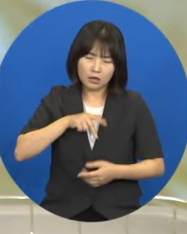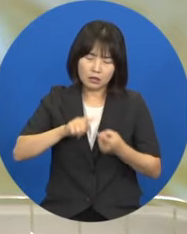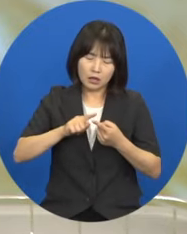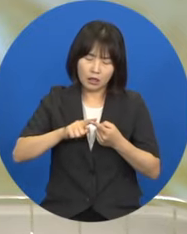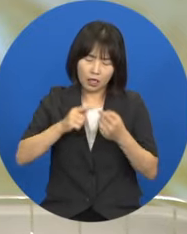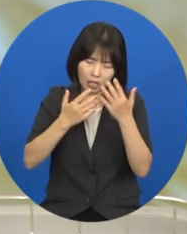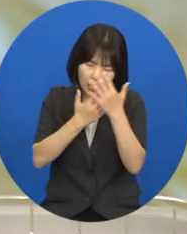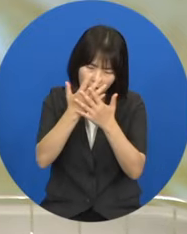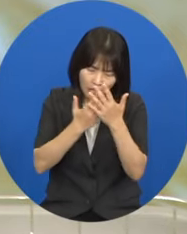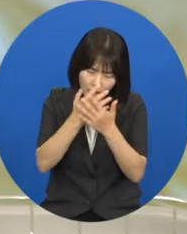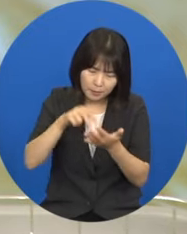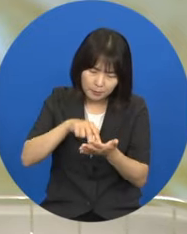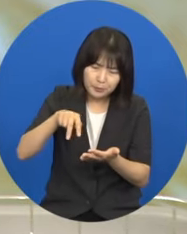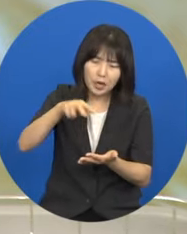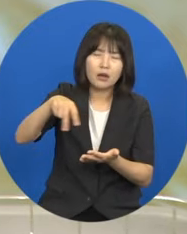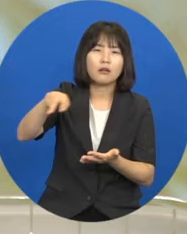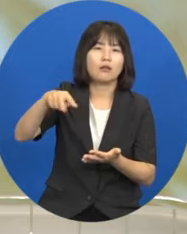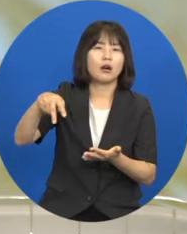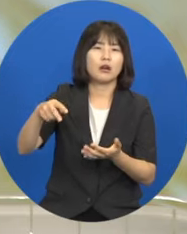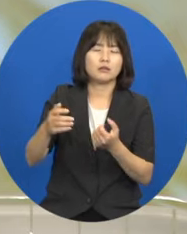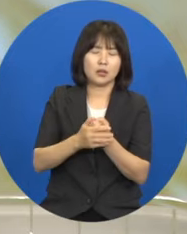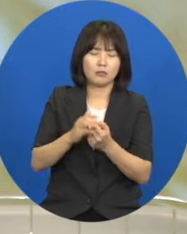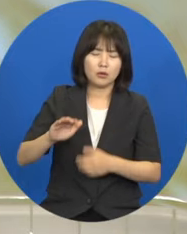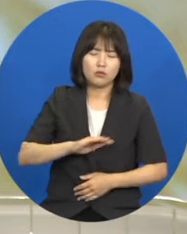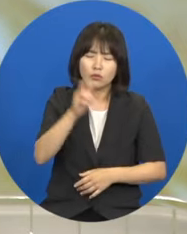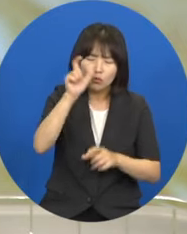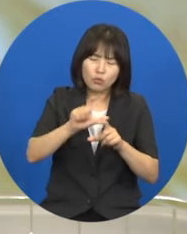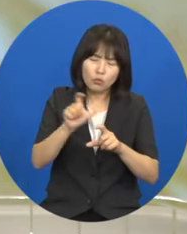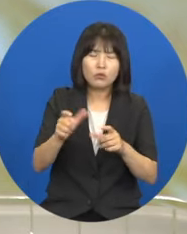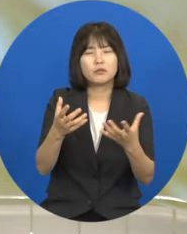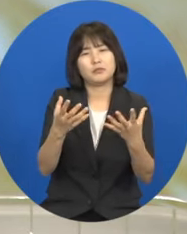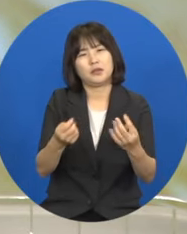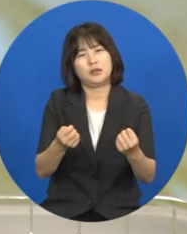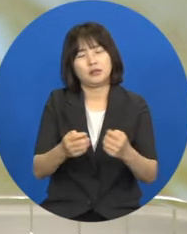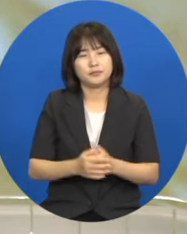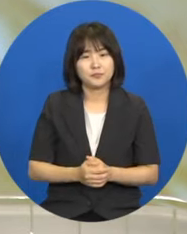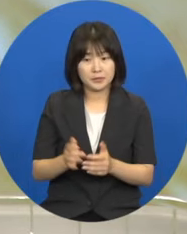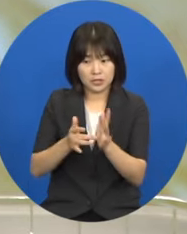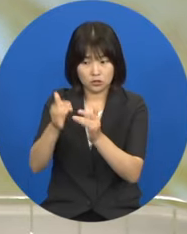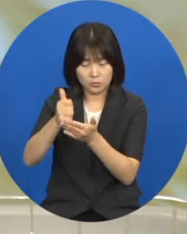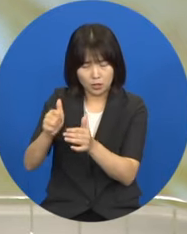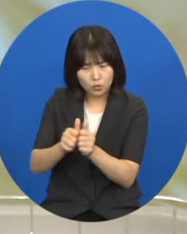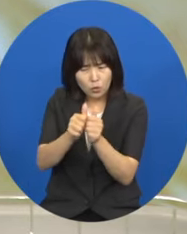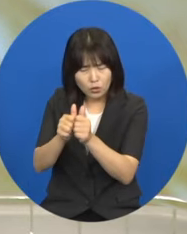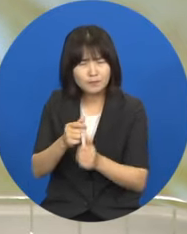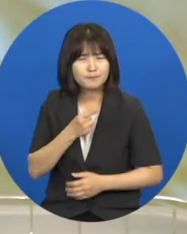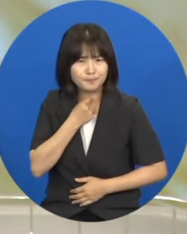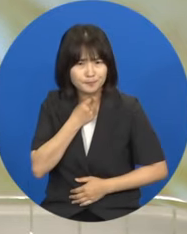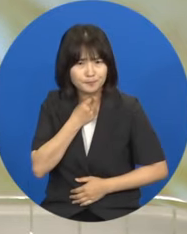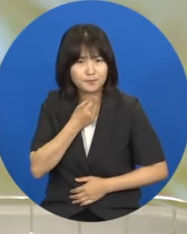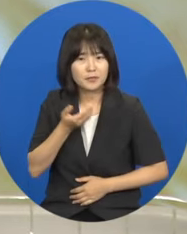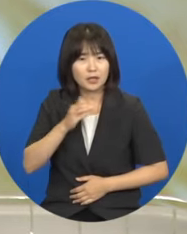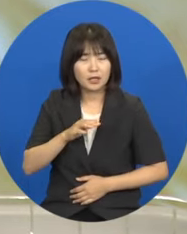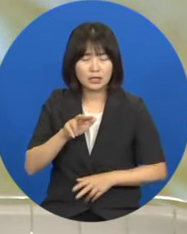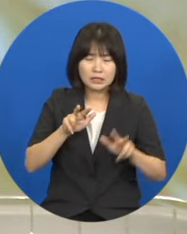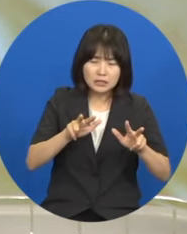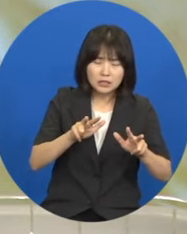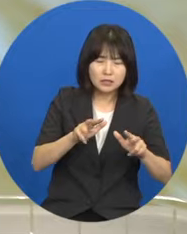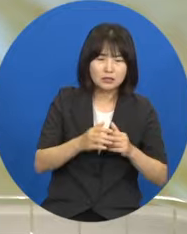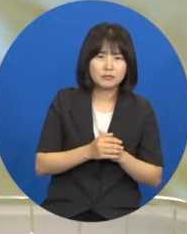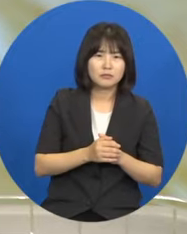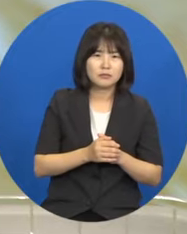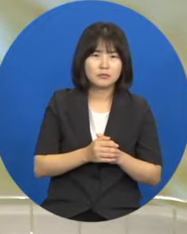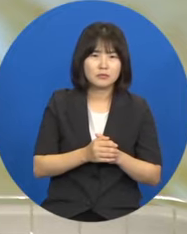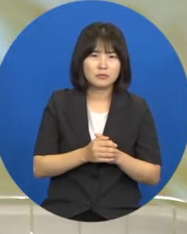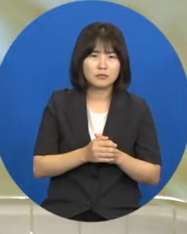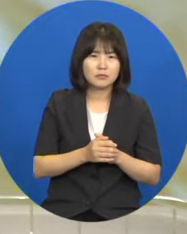됩니다. 그래서 우리가 고민이 참 많습니다. 때때로 예수님과 동행하고 싶은데 당장 눈앞에 보이는 자극적인